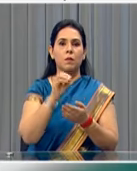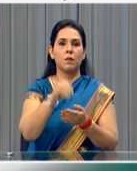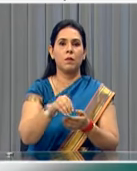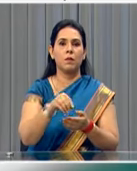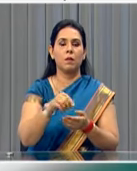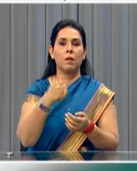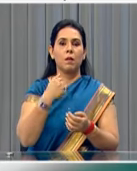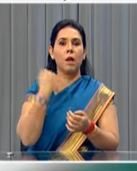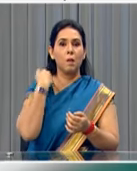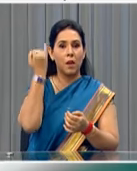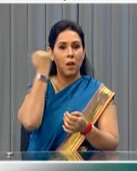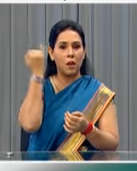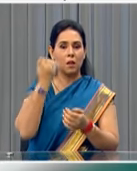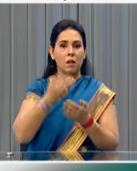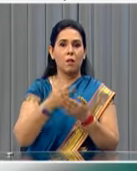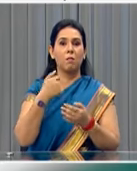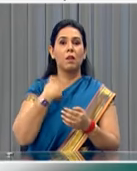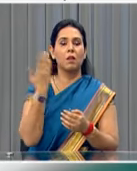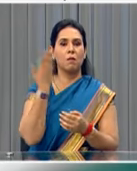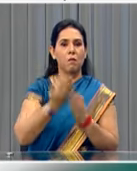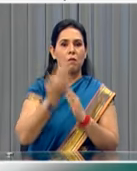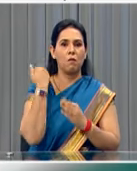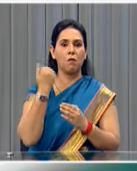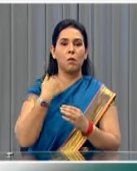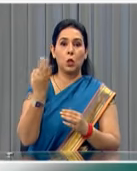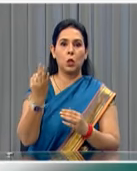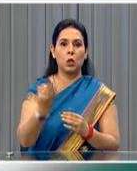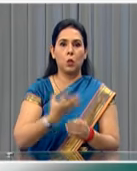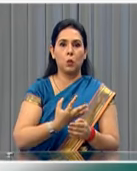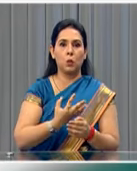तब मैं नया था